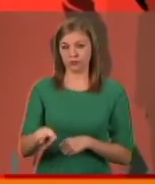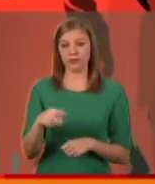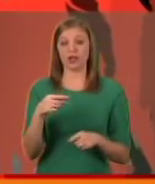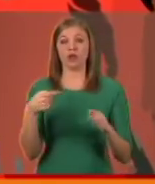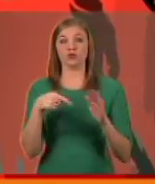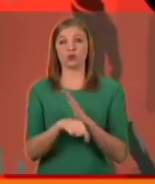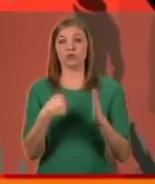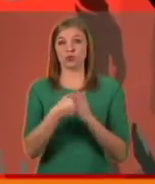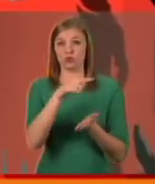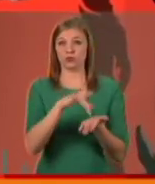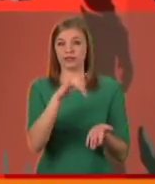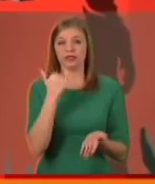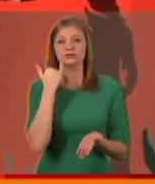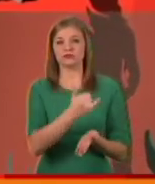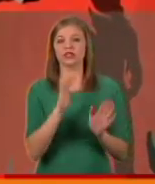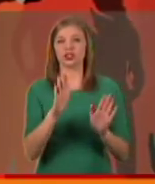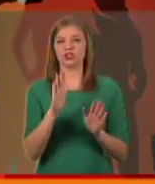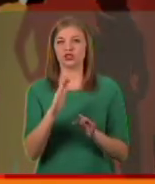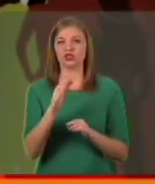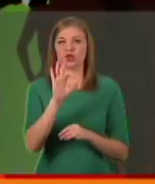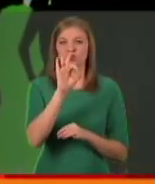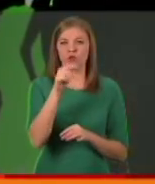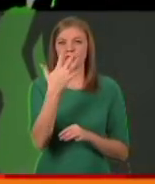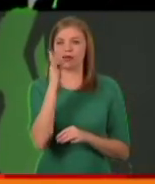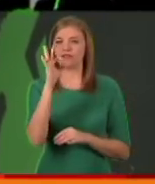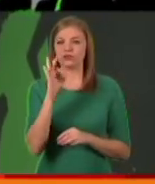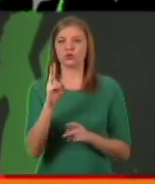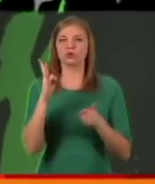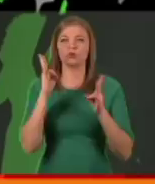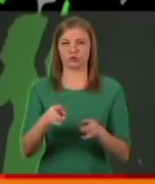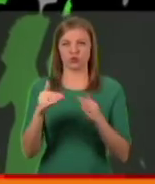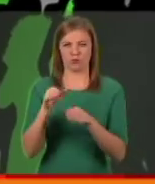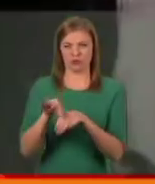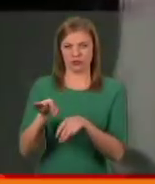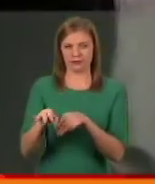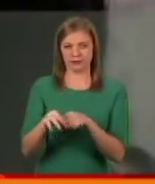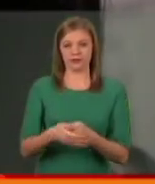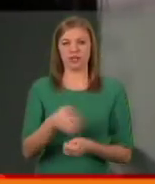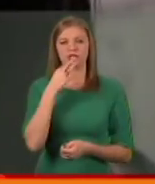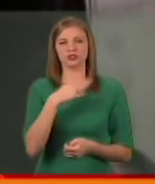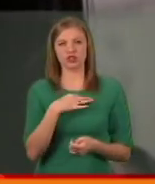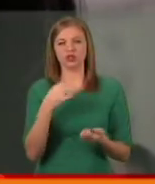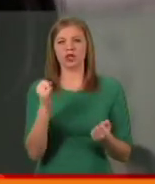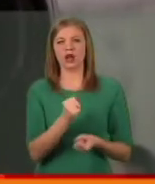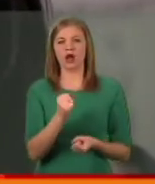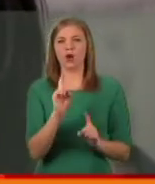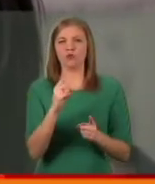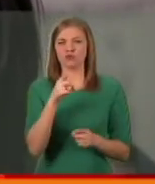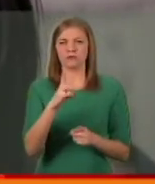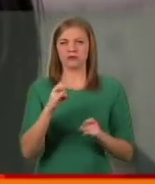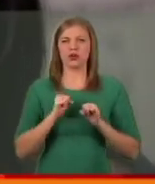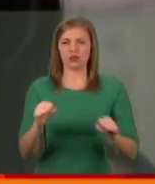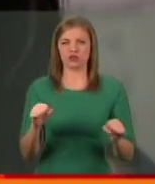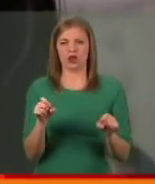Тобто до «Ластради» звертається лише 0,5% скривджених родинними тиранами. Скажіть, а чому ви не